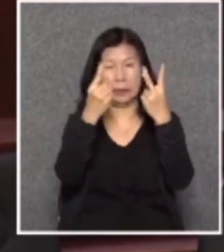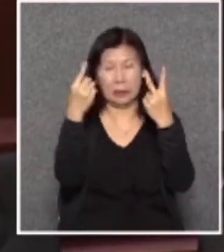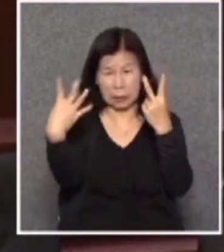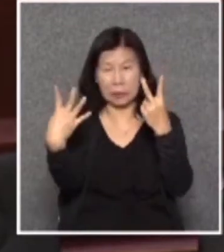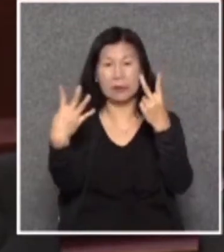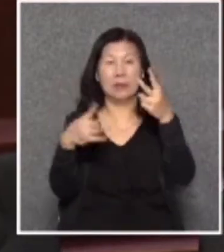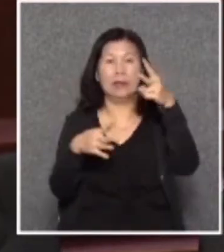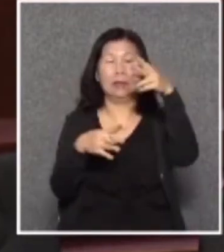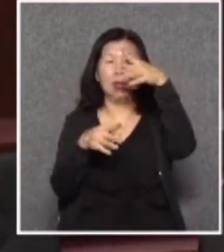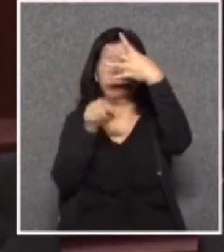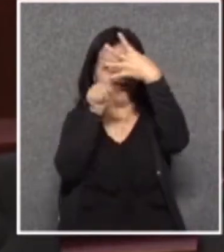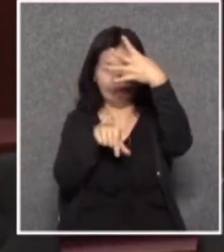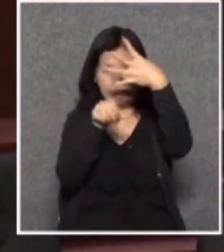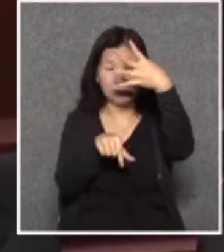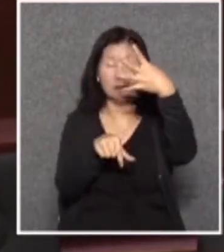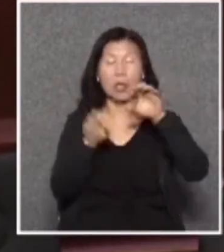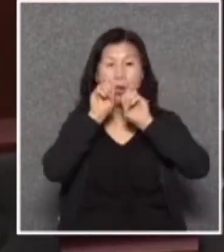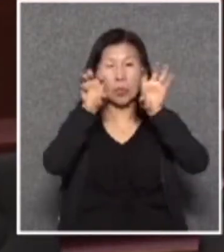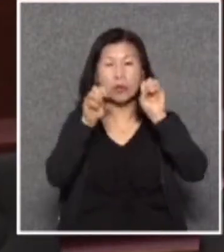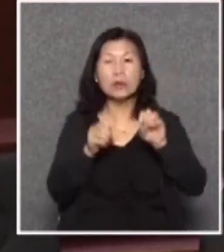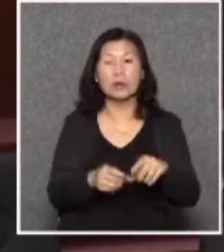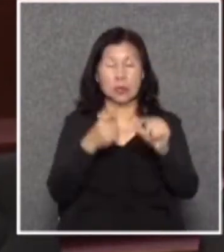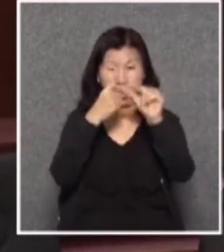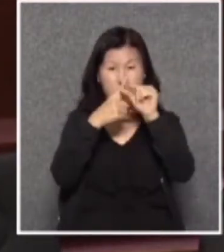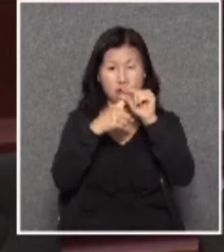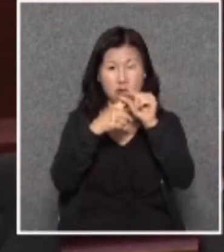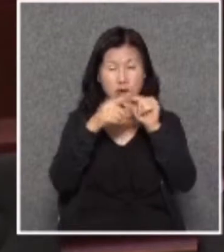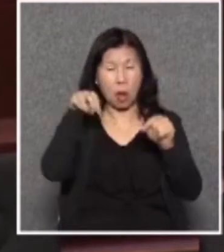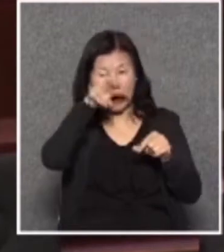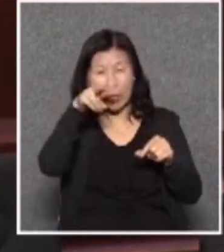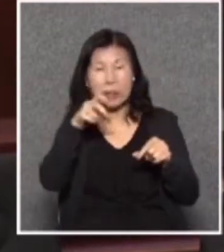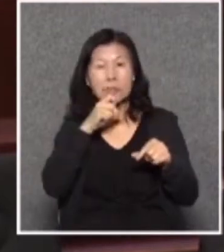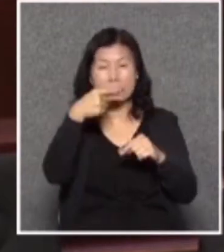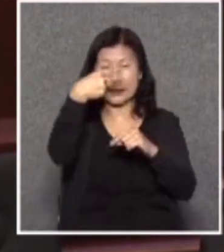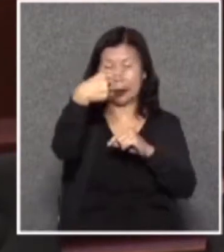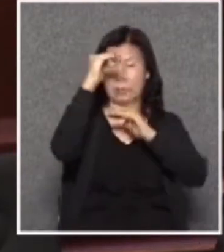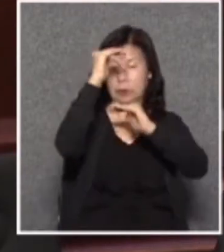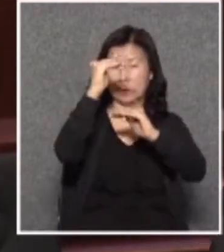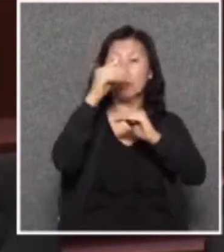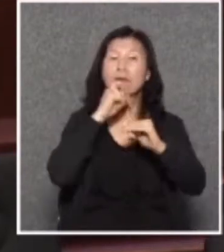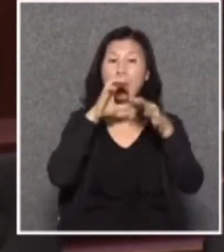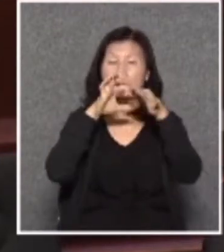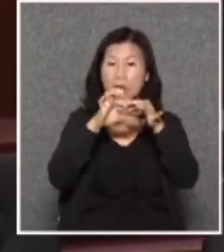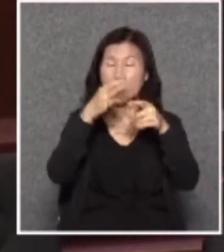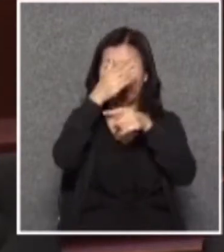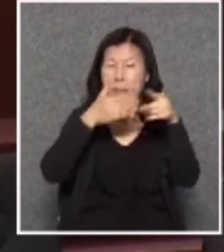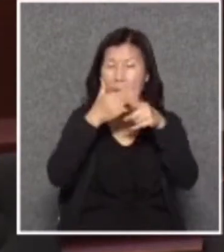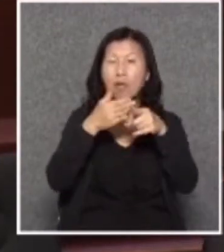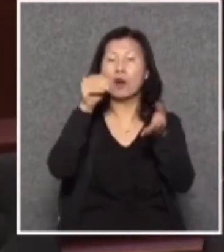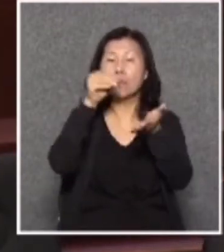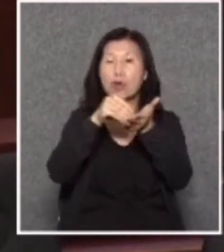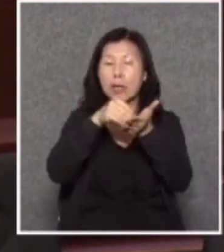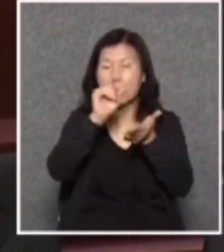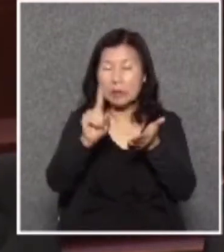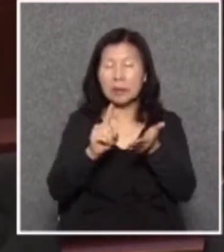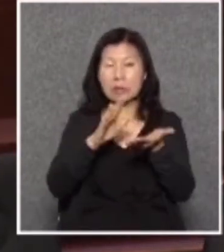年4月公布中期檢討第一個階段相關部分檢討的結果，以及這